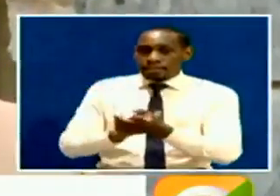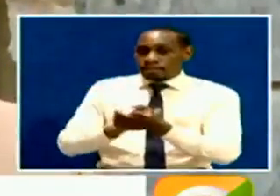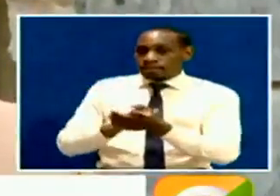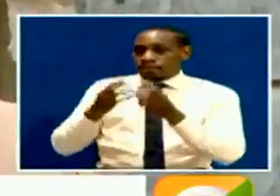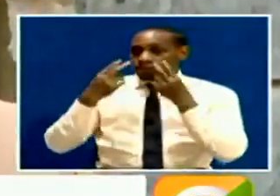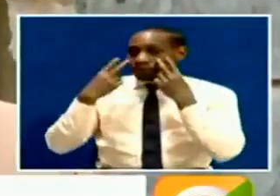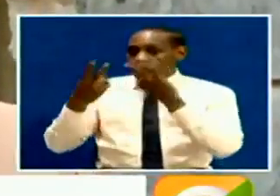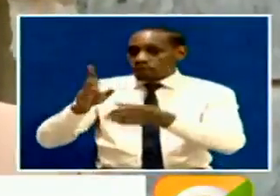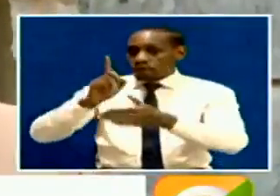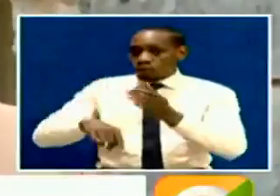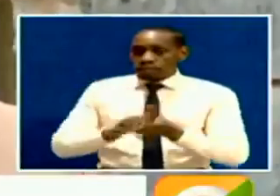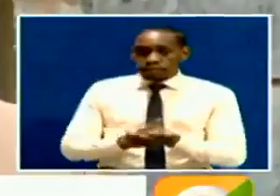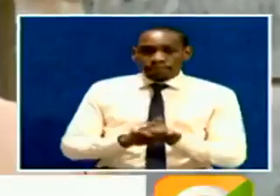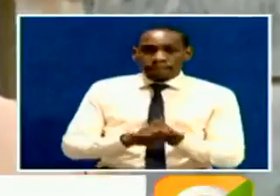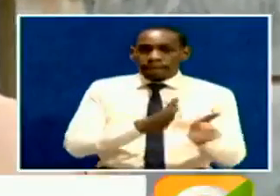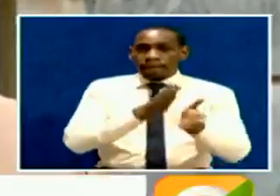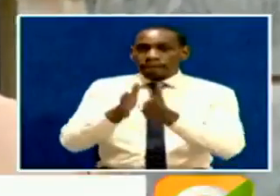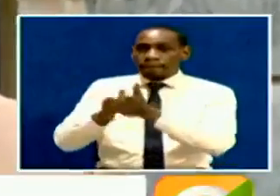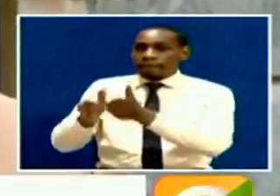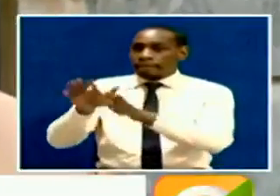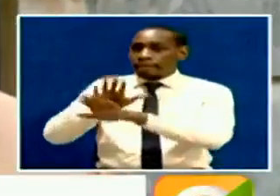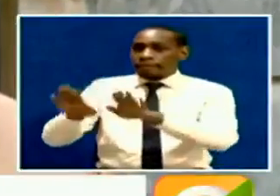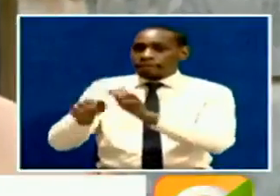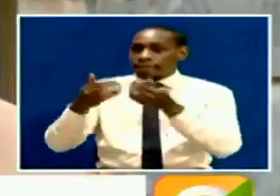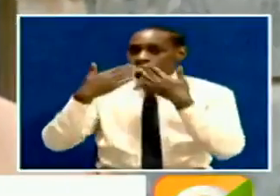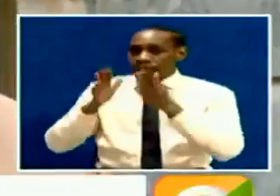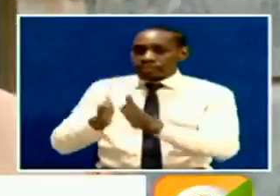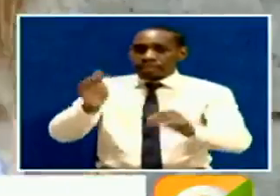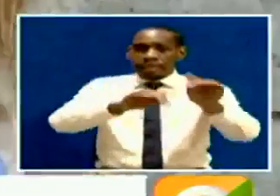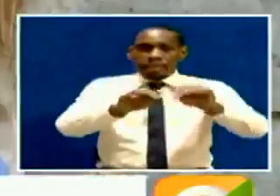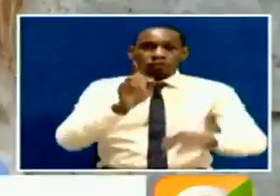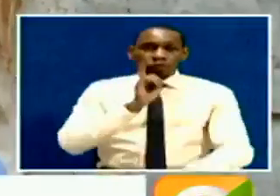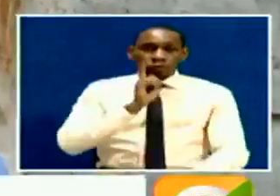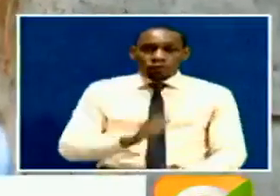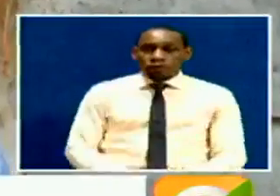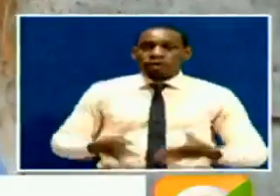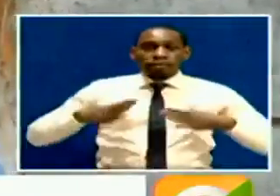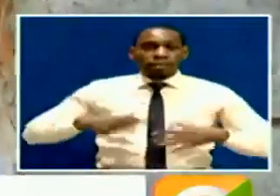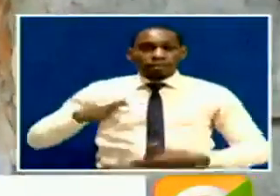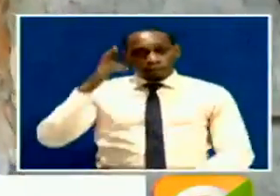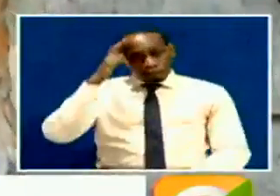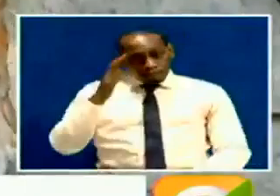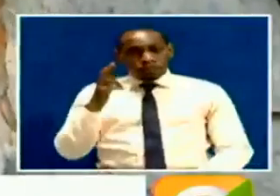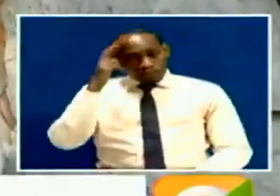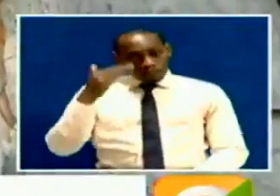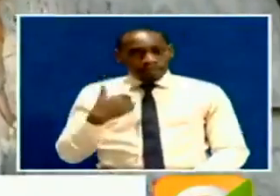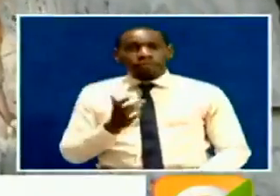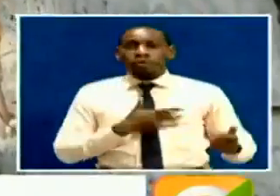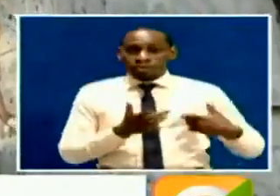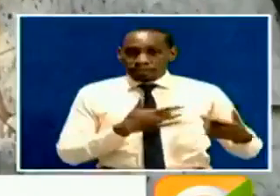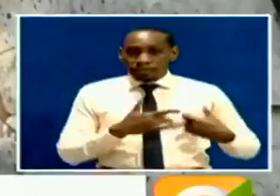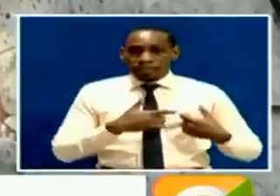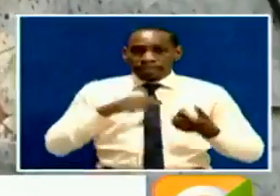tukapata ya kwamba mikakati yote iko tayari ya uchaguzi wa siku ya kesho. People have got reasons for being concerned about